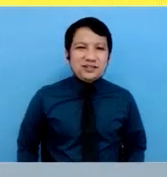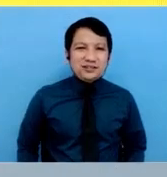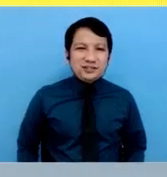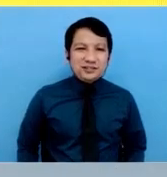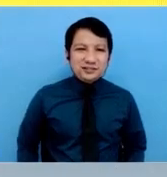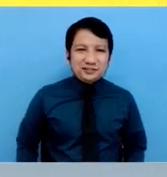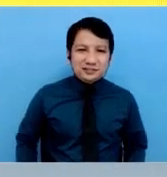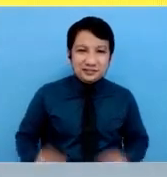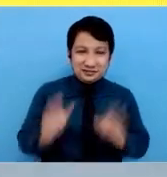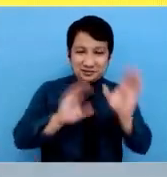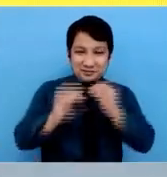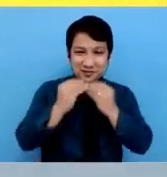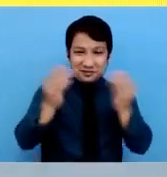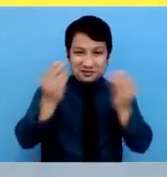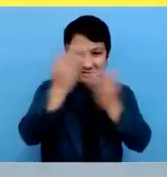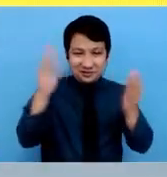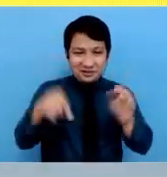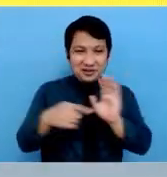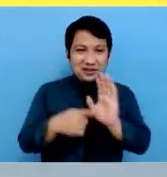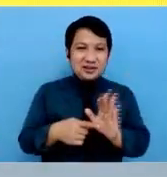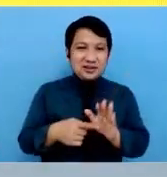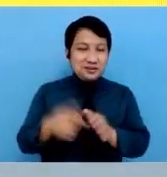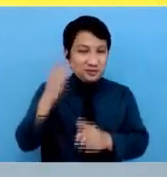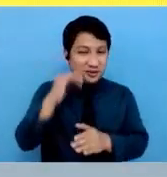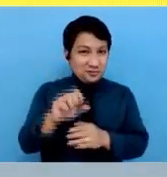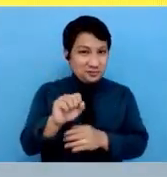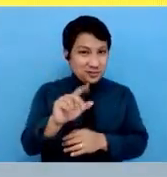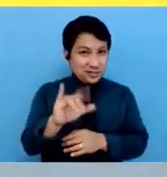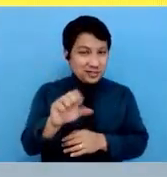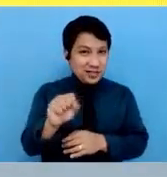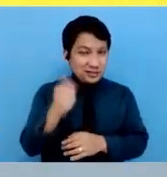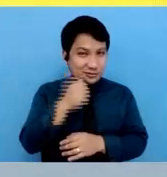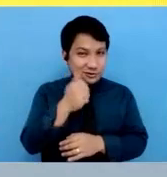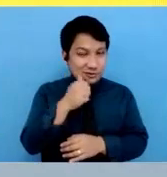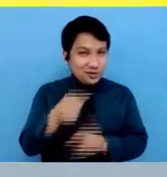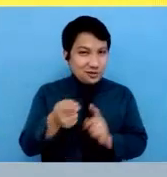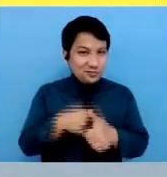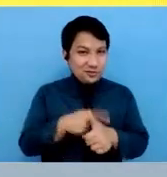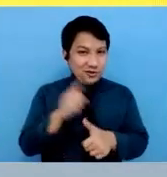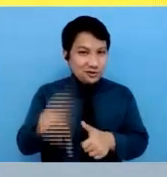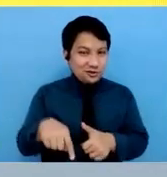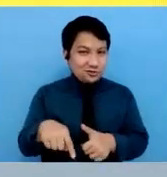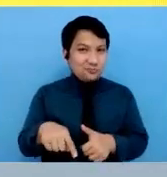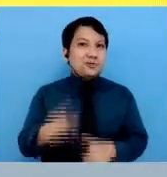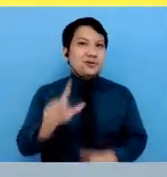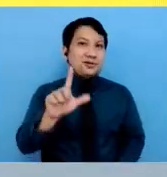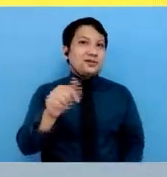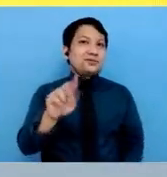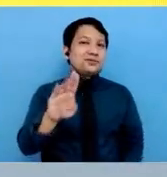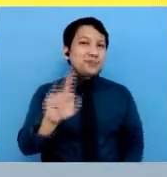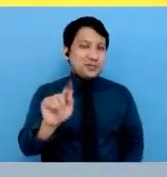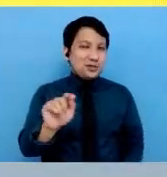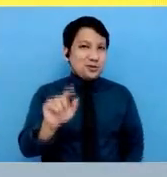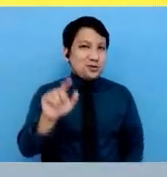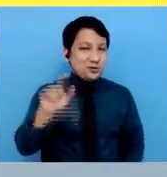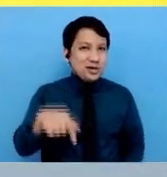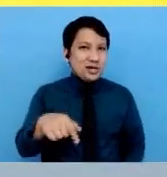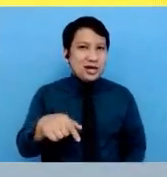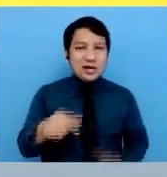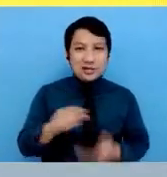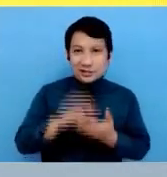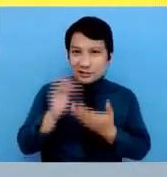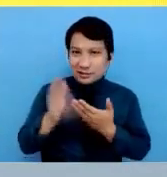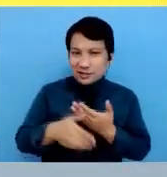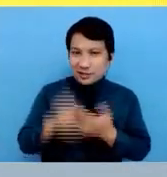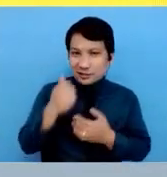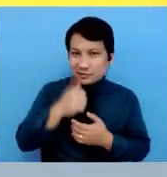Shear ang internet star na si Sassy Girl dahil siya ang first ever LGBTQ member na calendar girl ng